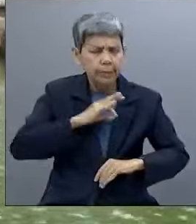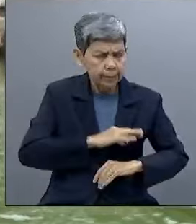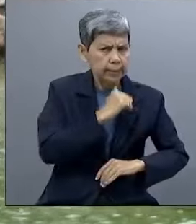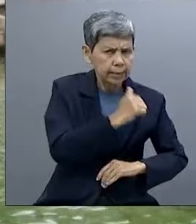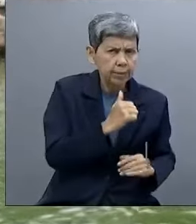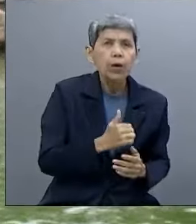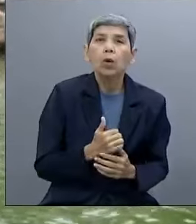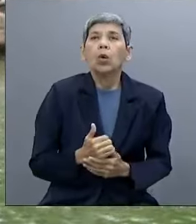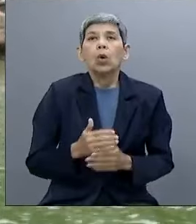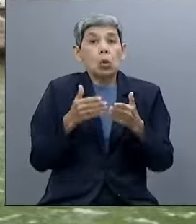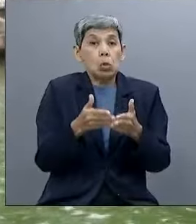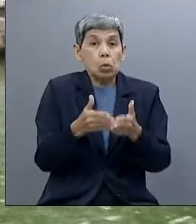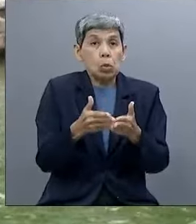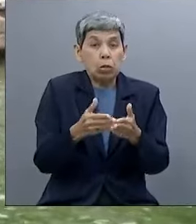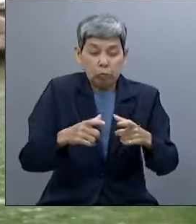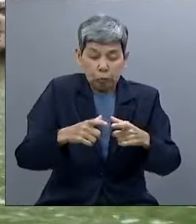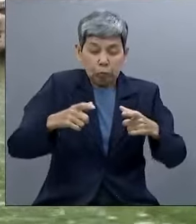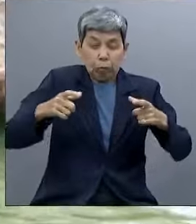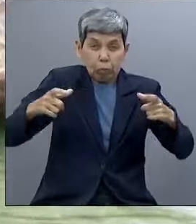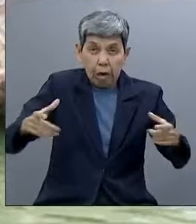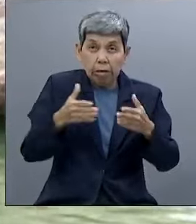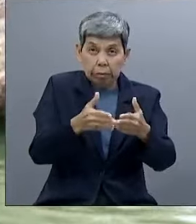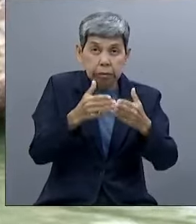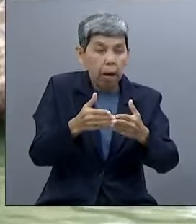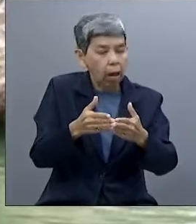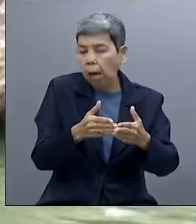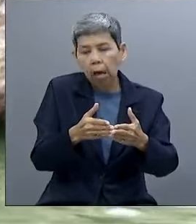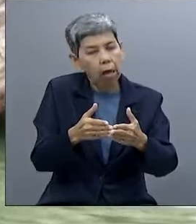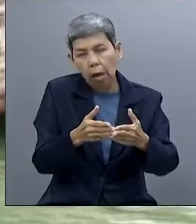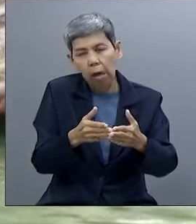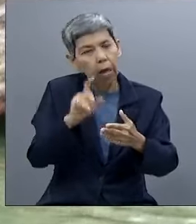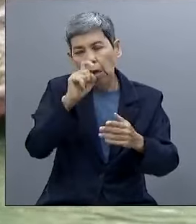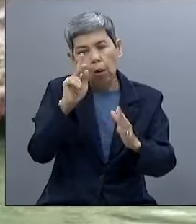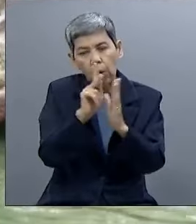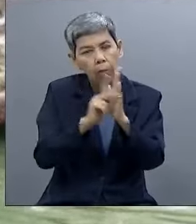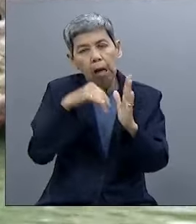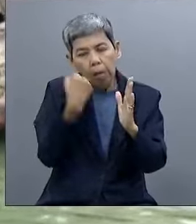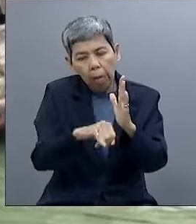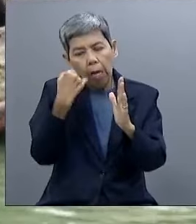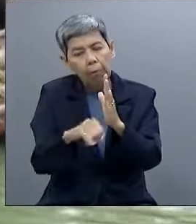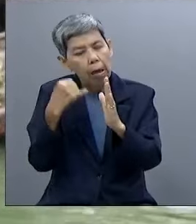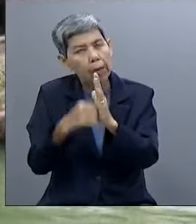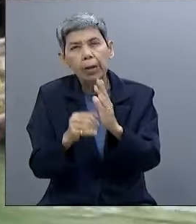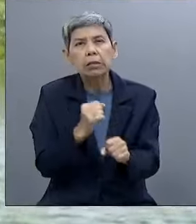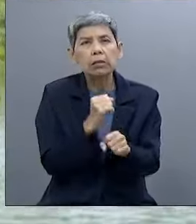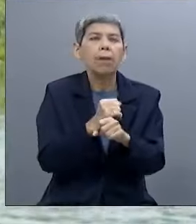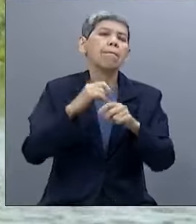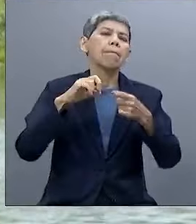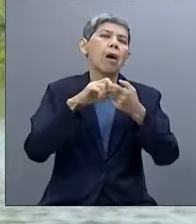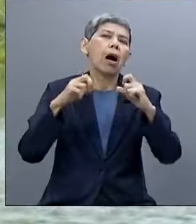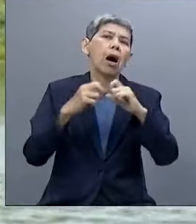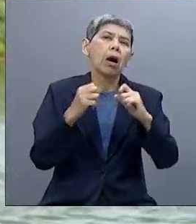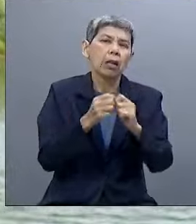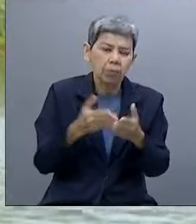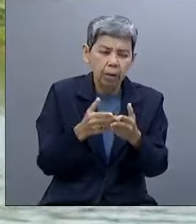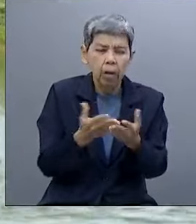แต่นั่นก็ทำให้เรือประมงขนาดใหญ่จำนวนไม่น้อยไม่ผ่านเงื่อนไขทางกฎหมายที่รัดกุมขึ้นนำมาสู่บรรยากาศการทำประม